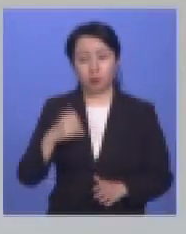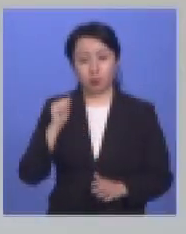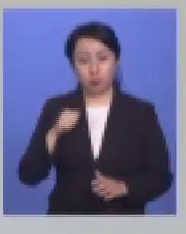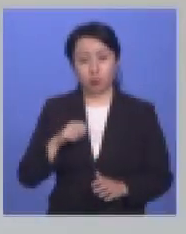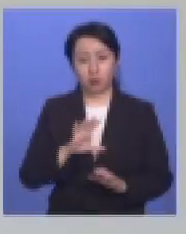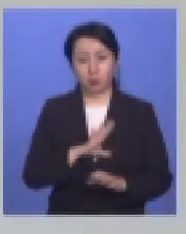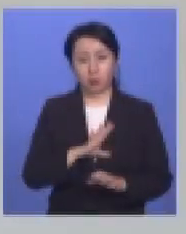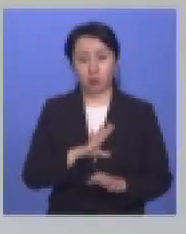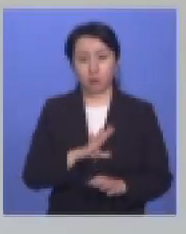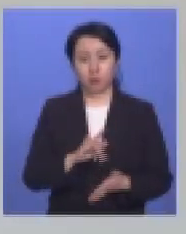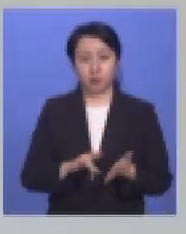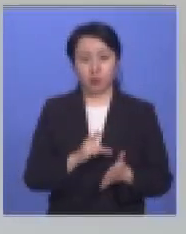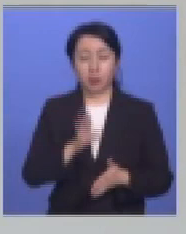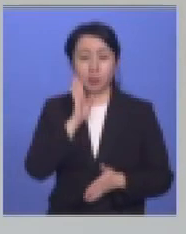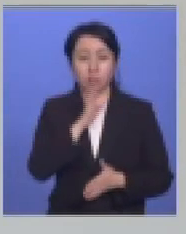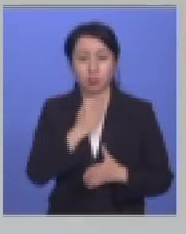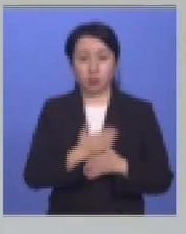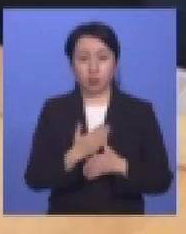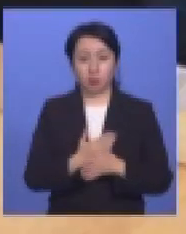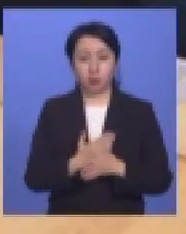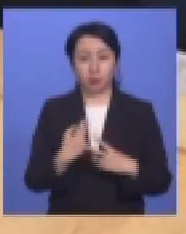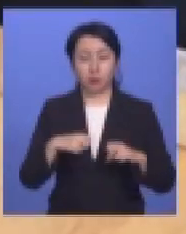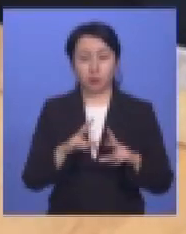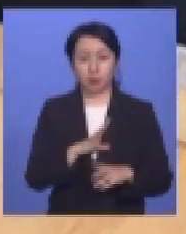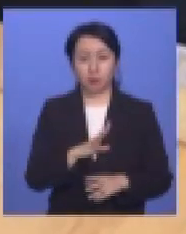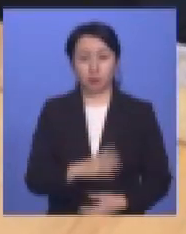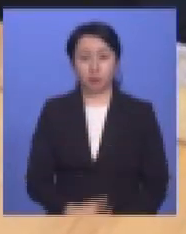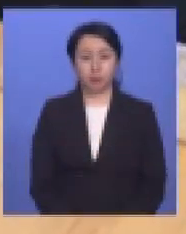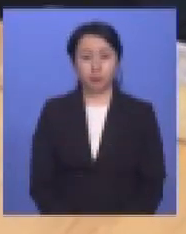8777-504-7773 номер арқылы әйелдерді қолдау орталығына немесе 102